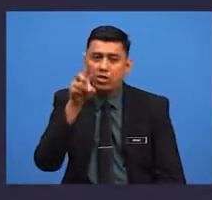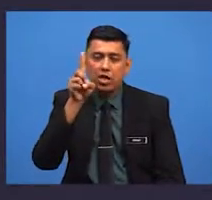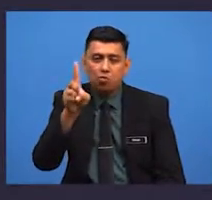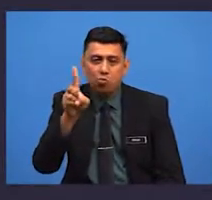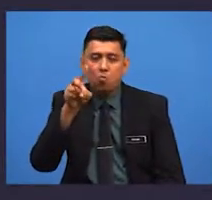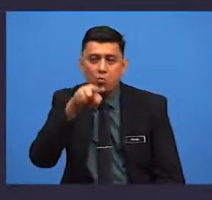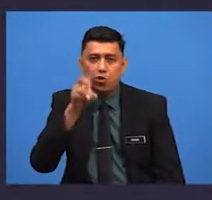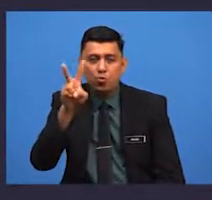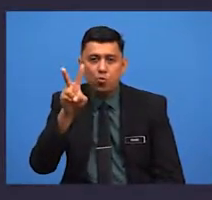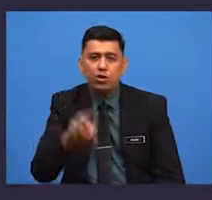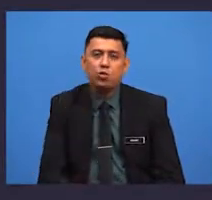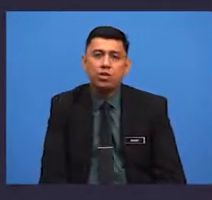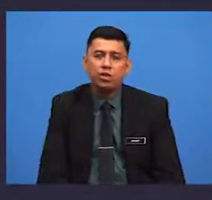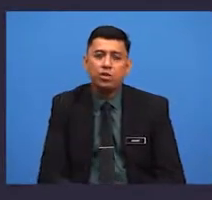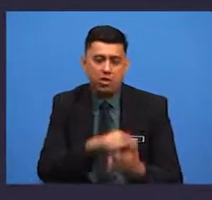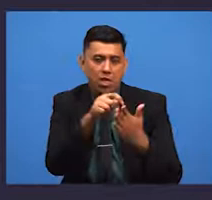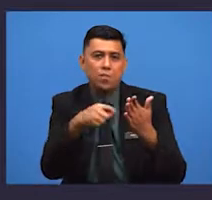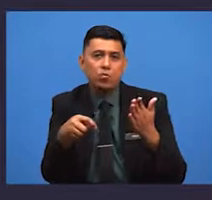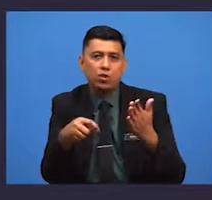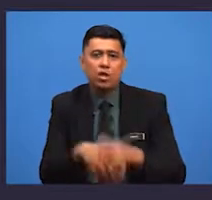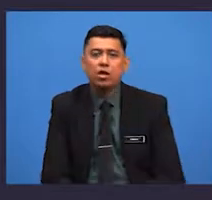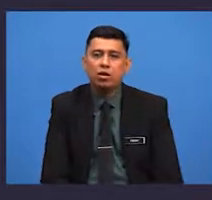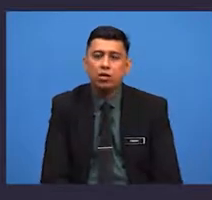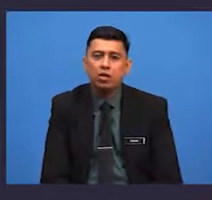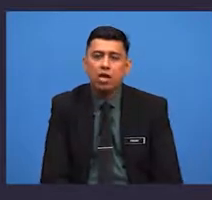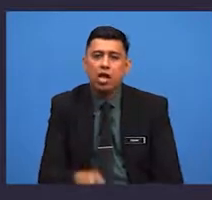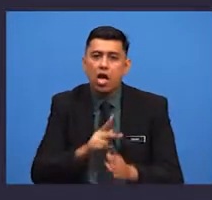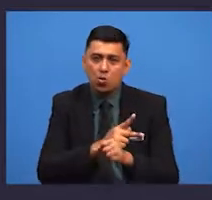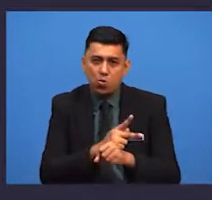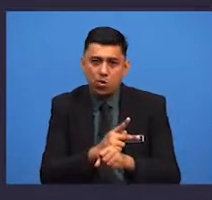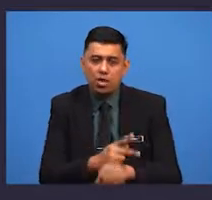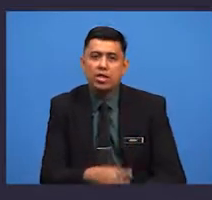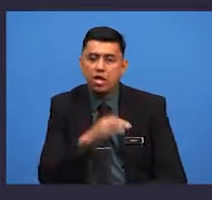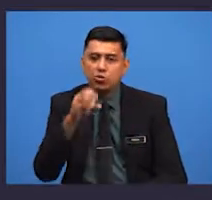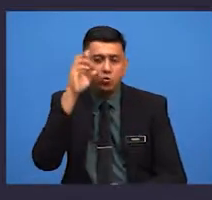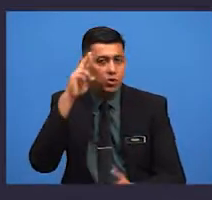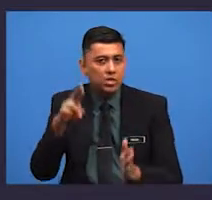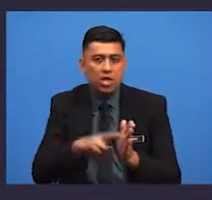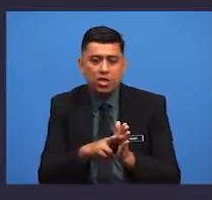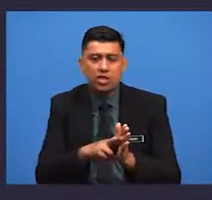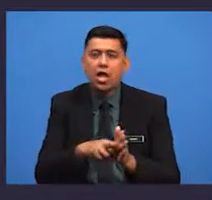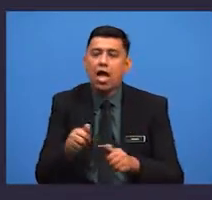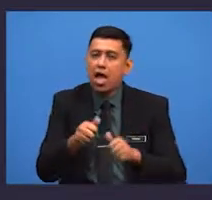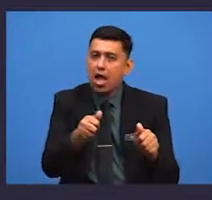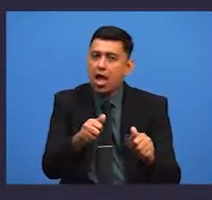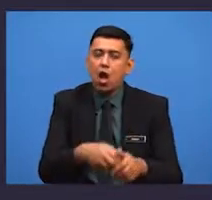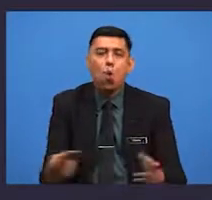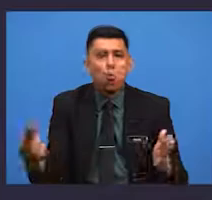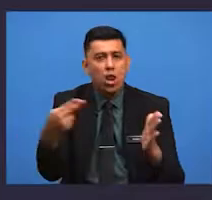3.1.2 iaitu menulis sirukod dan melukis carta alir yang melibatkan ulangan.